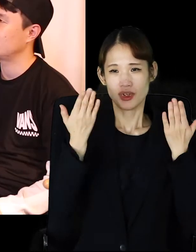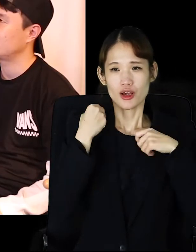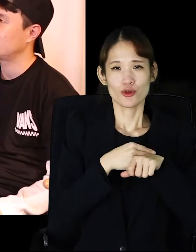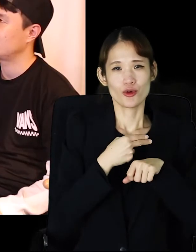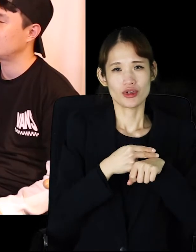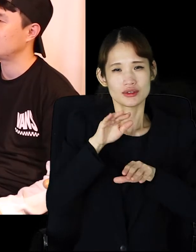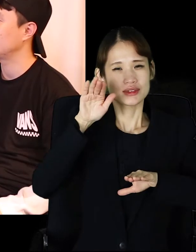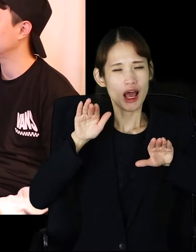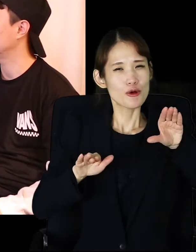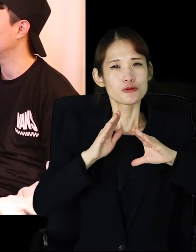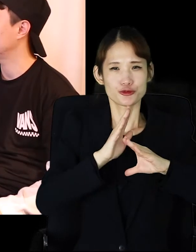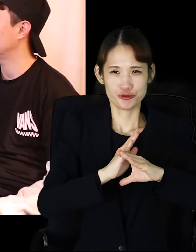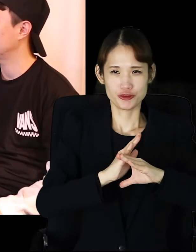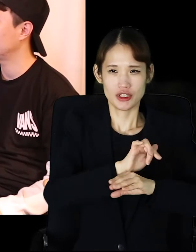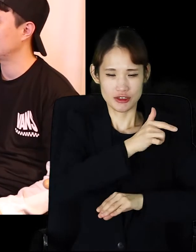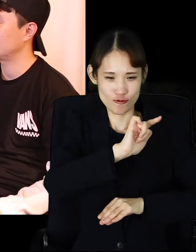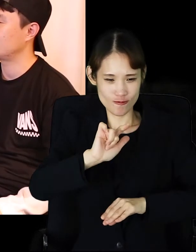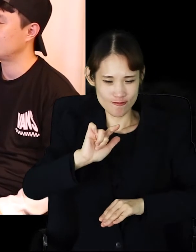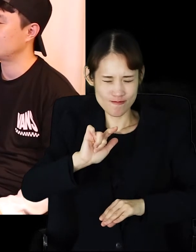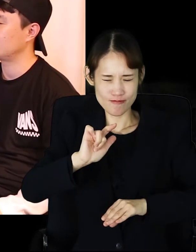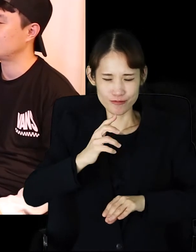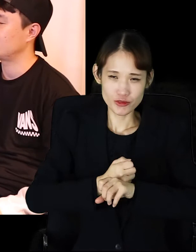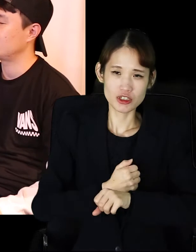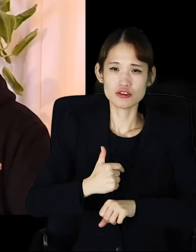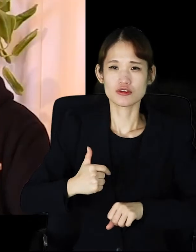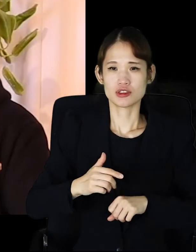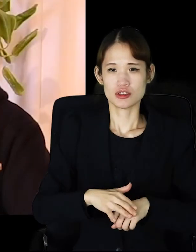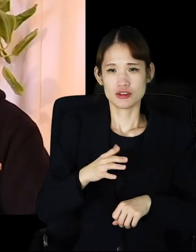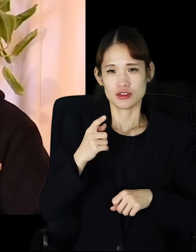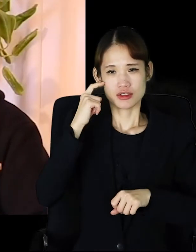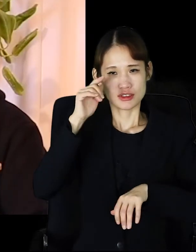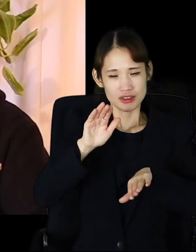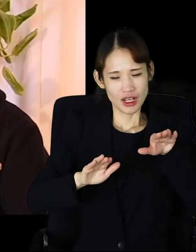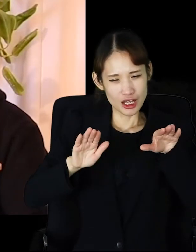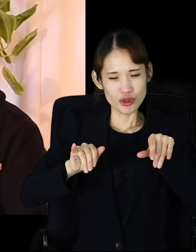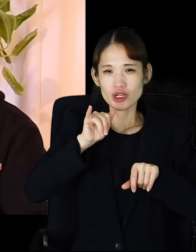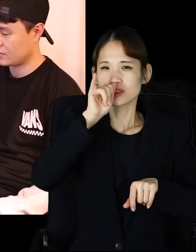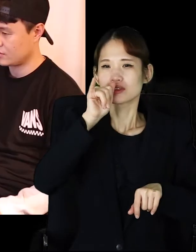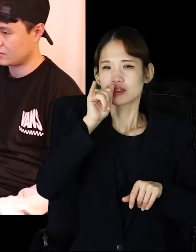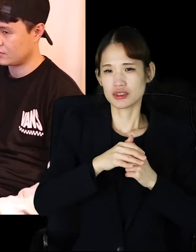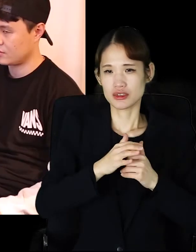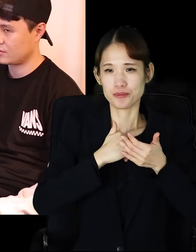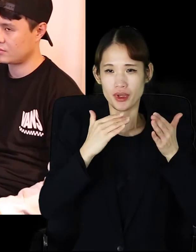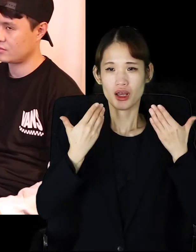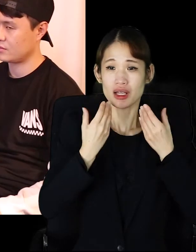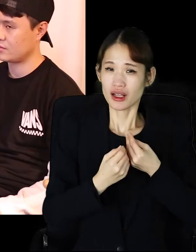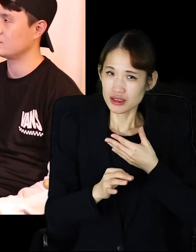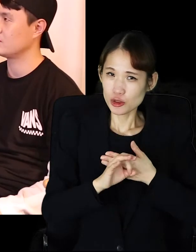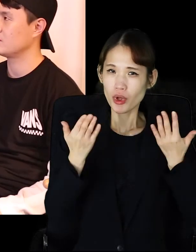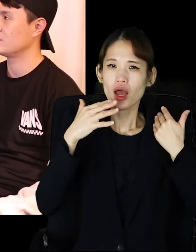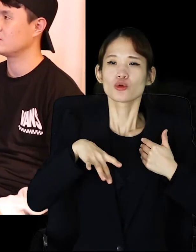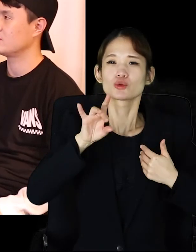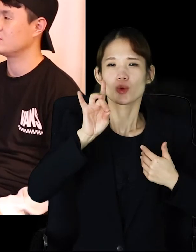학교 선생님들이 하는 차별 중에 어떤 게 조금 크리티컬한가. 전 그 미묘한 차별 같은 게 있다고 생각하거든요. 반 애들이 이렇게 다 모이고 학기